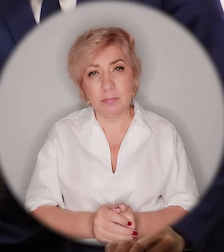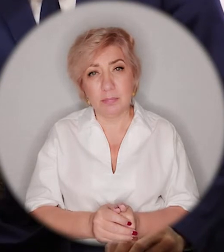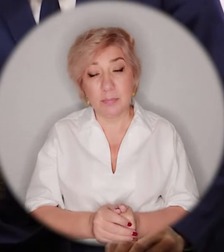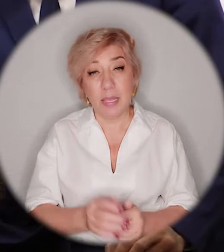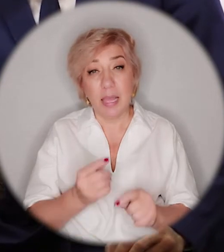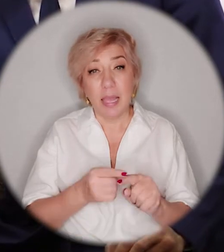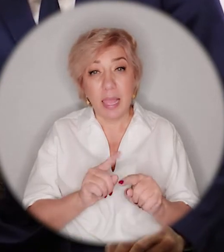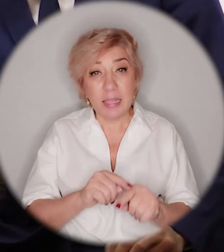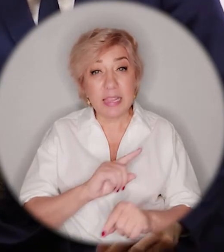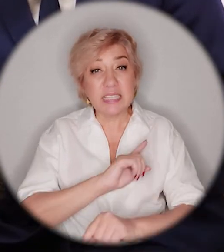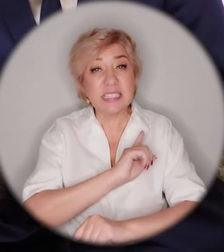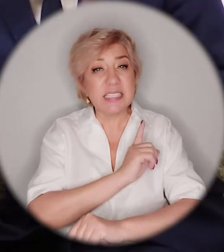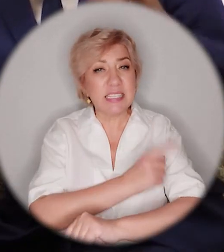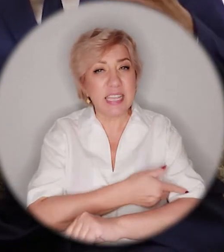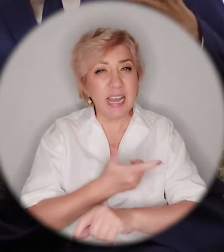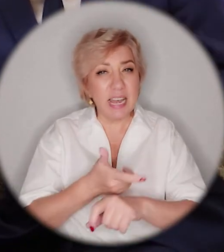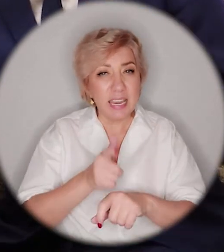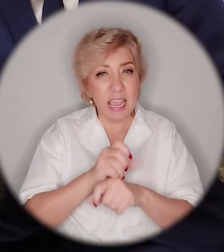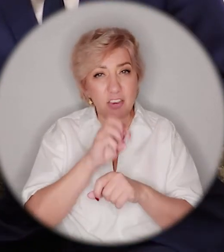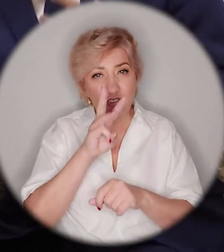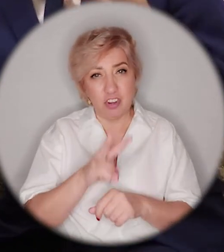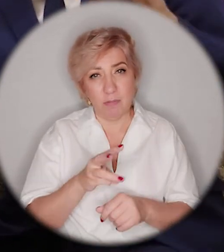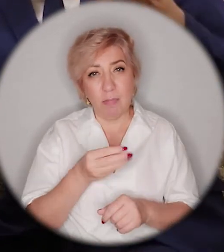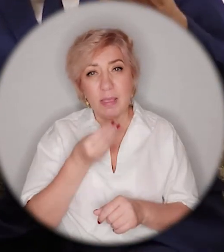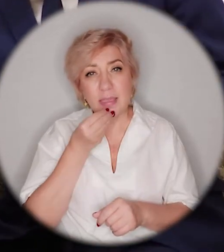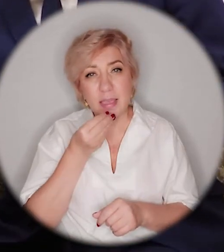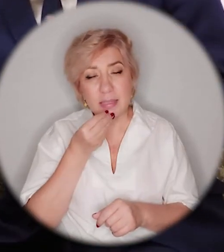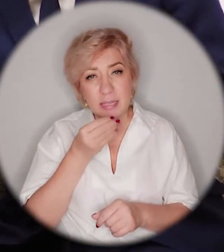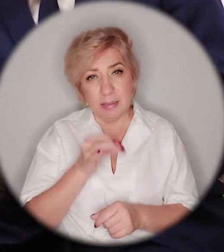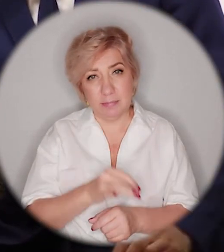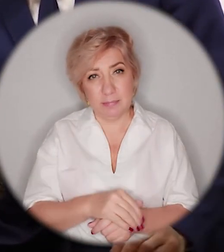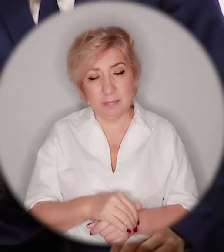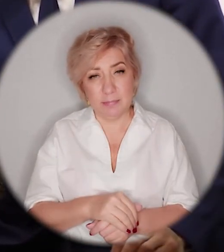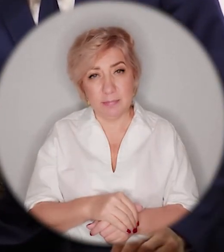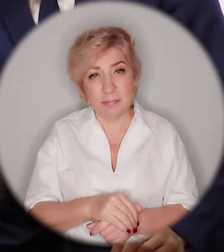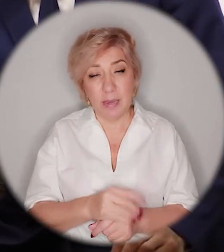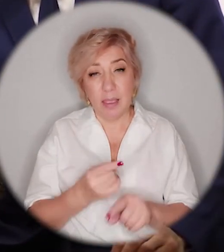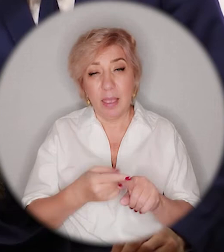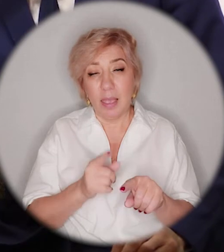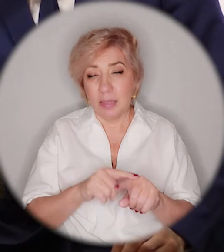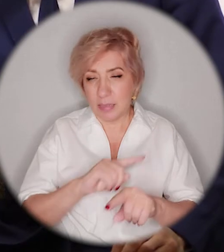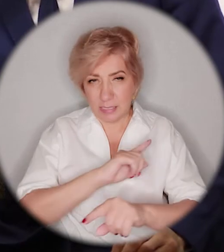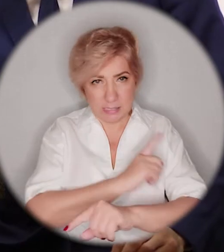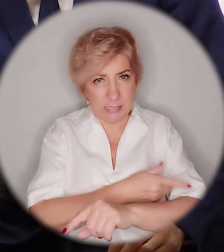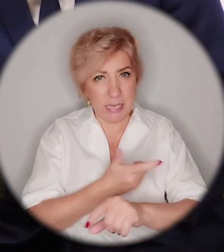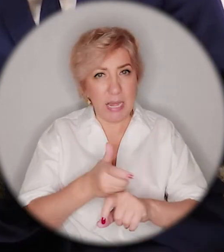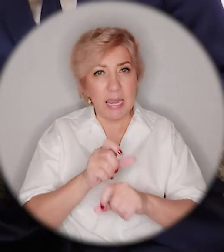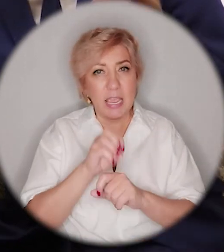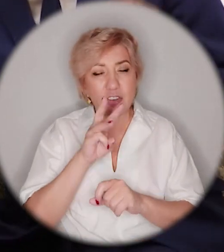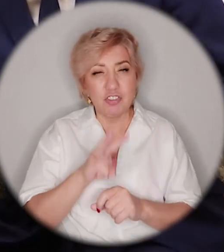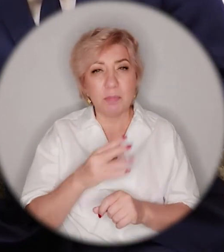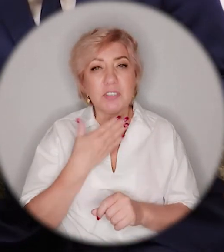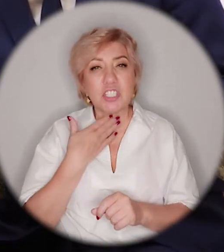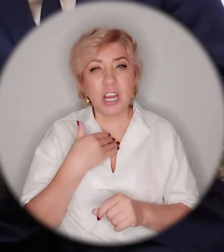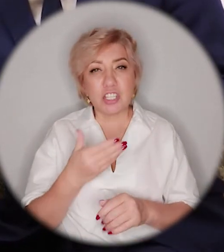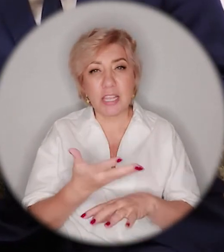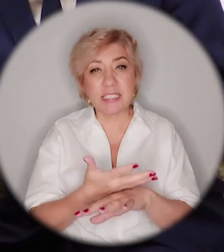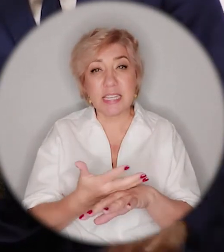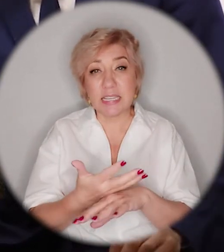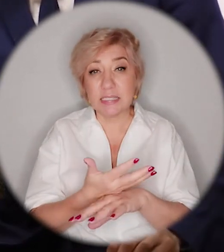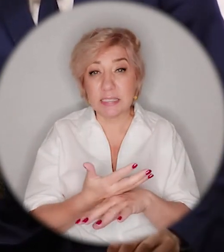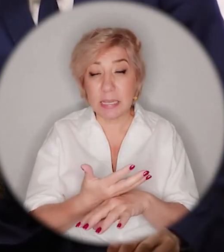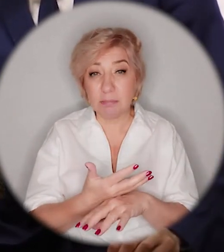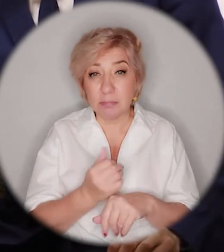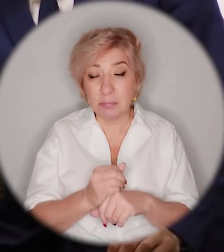тенгизов это сильнее чем жажда еды и тенгизов секс это сильнее чем жажда